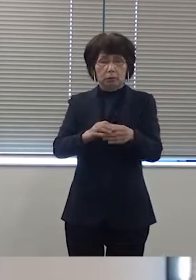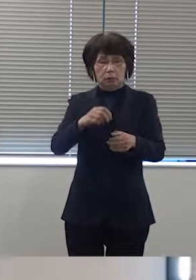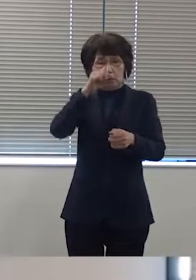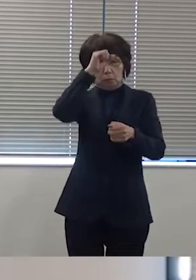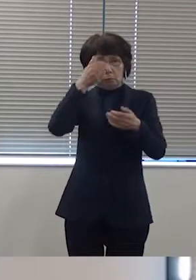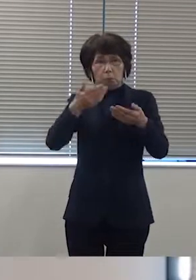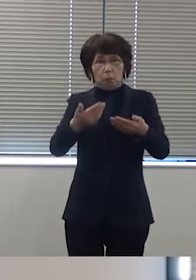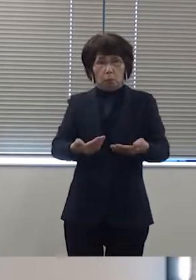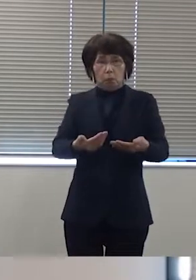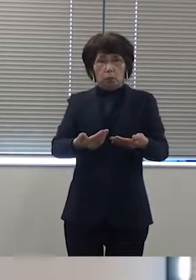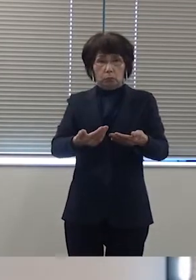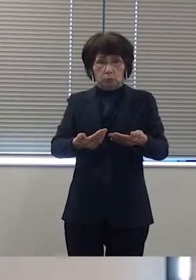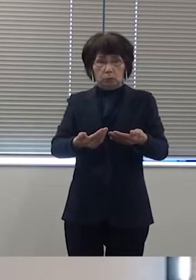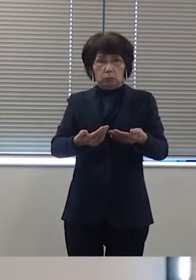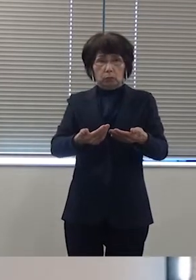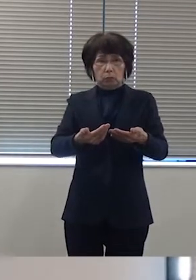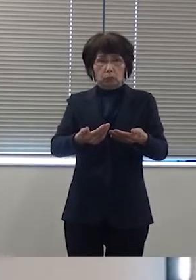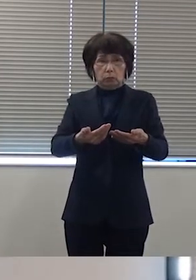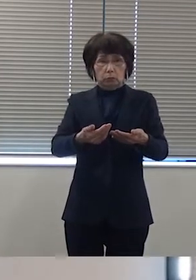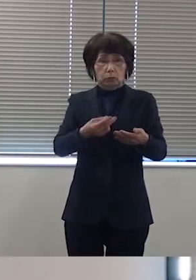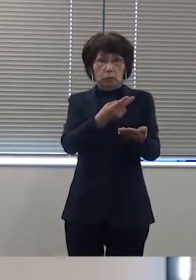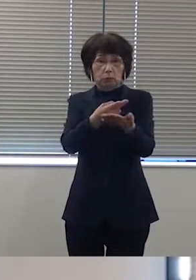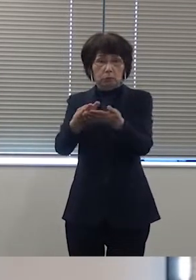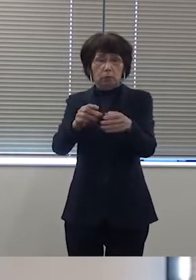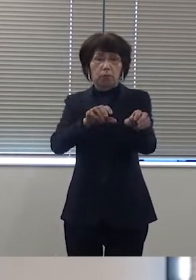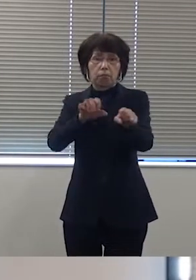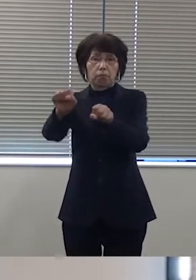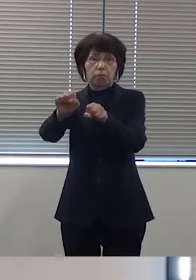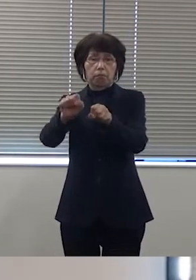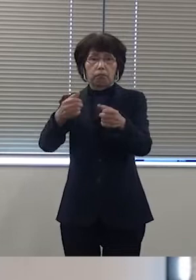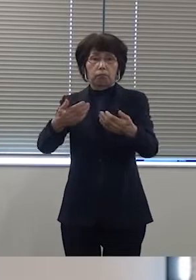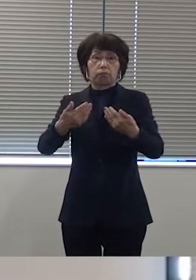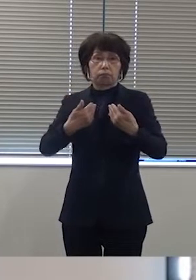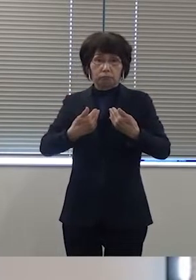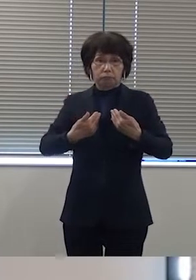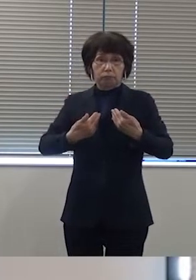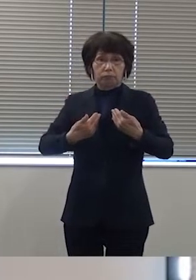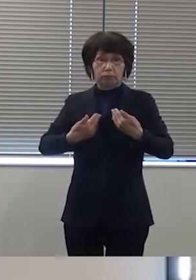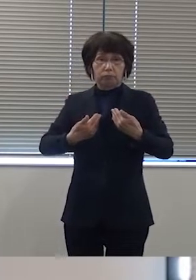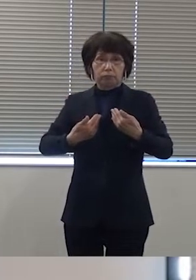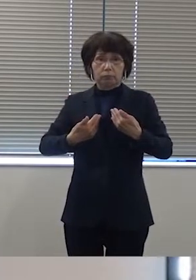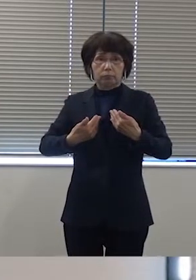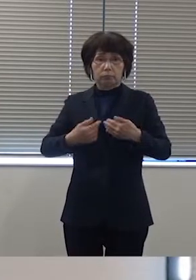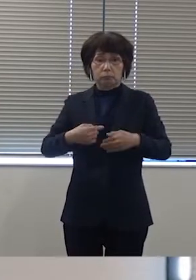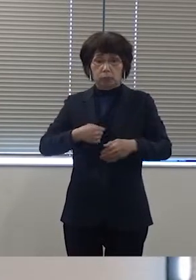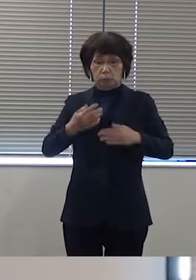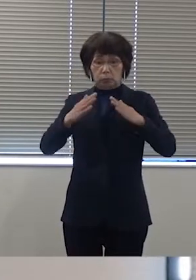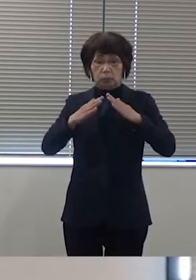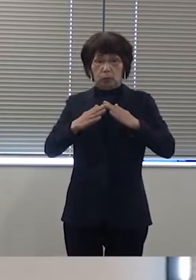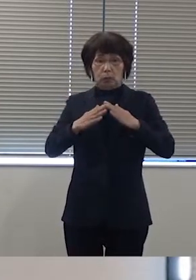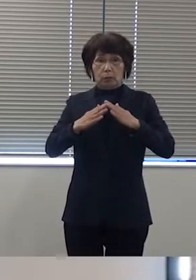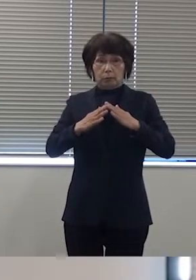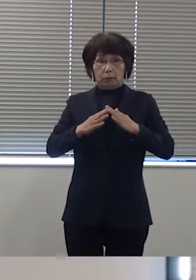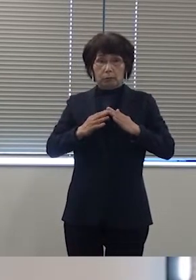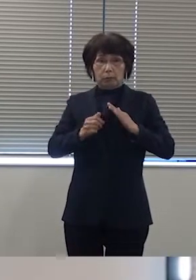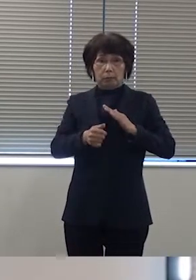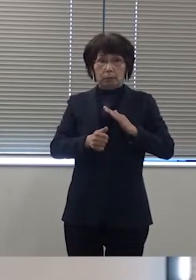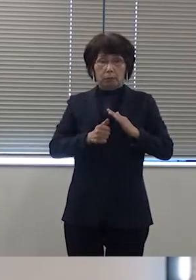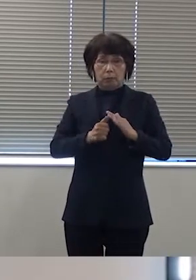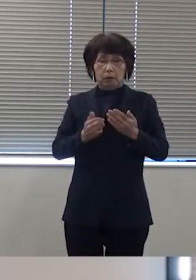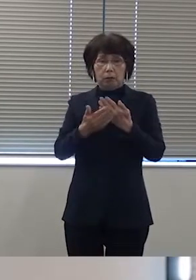に、ベッドをコントロールしておかなければいけませんので、自宅の療養が非常に増えておりま